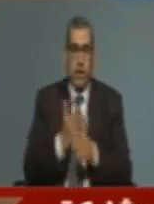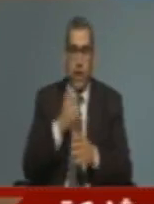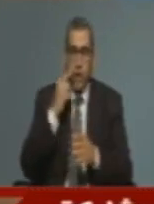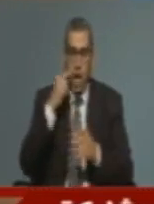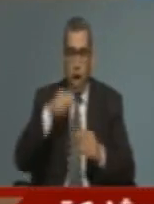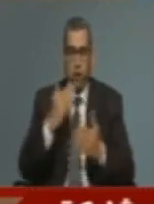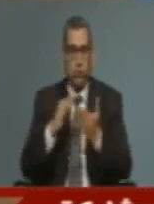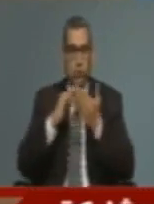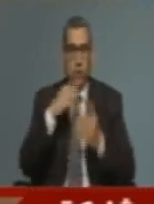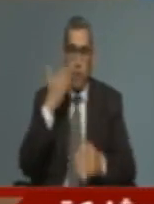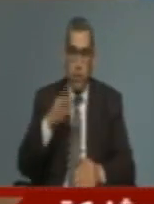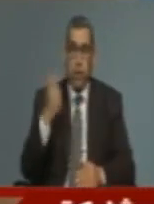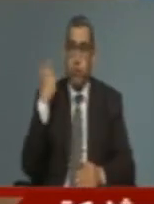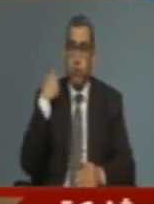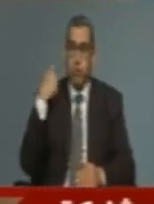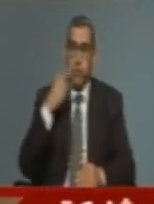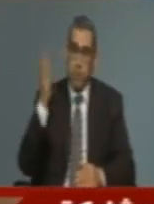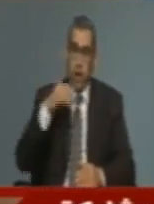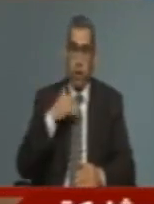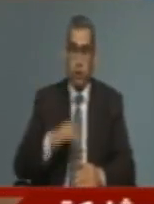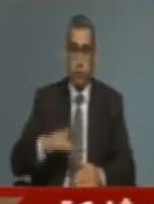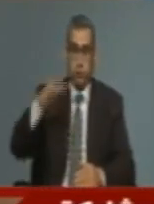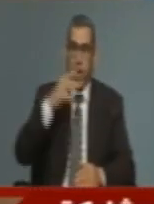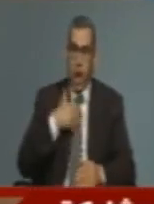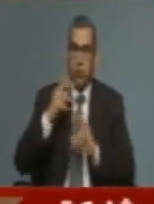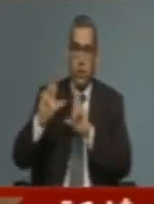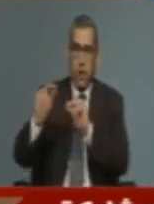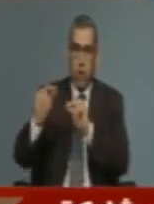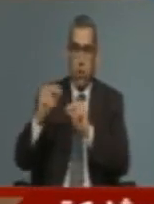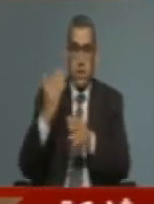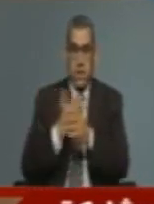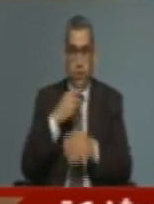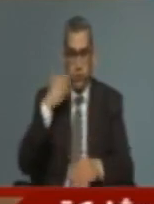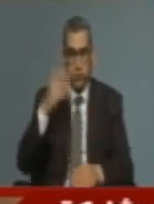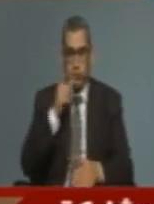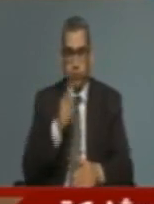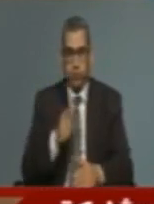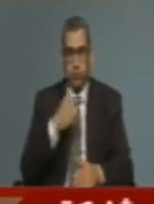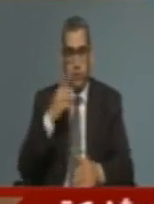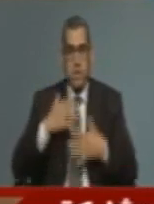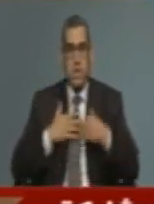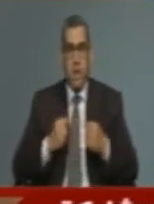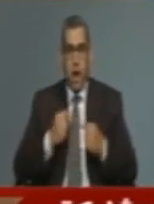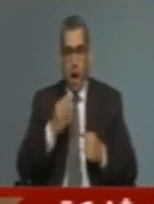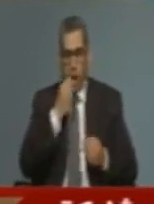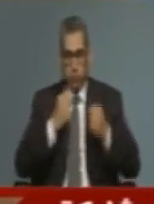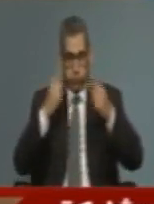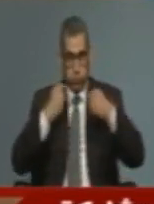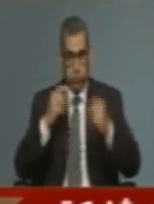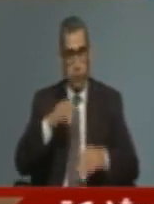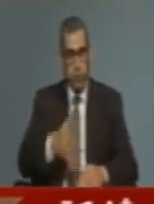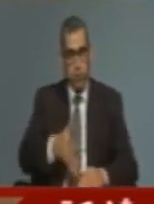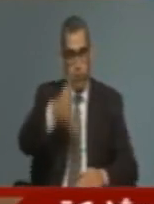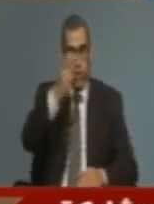انا قلت للضباط لما اكبر نفسي ابقى زيكم، قالوا لي اهتم بدراستك وبصحتك وان شاء الله لما تكبر هتكون